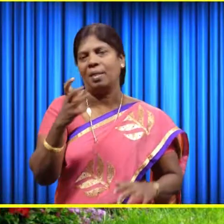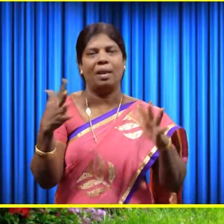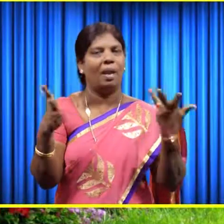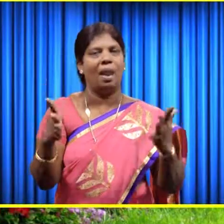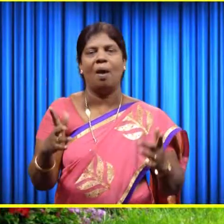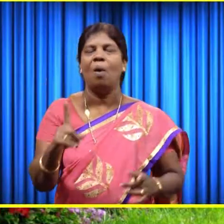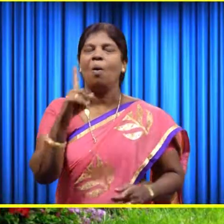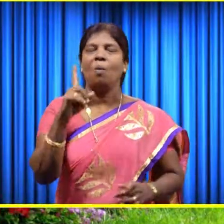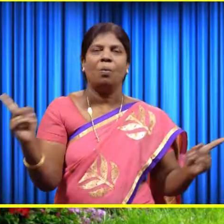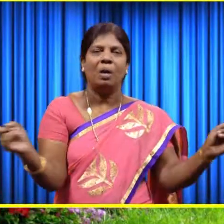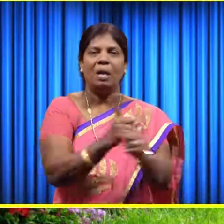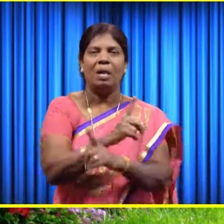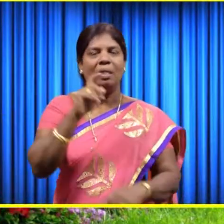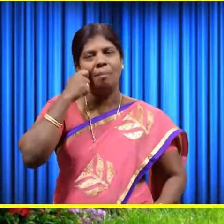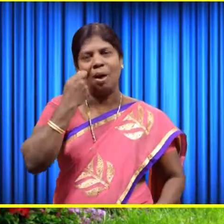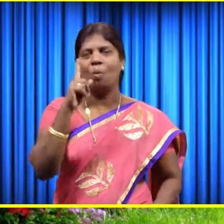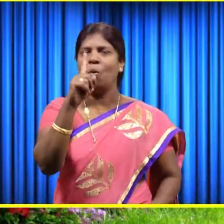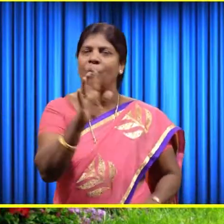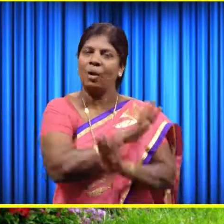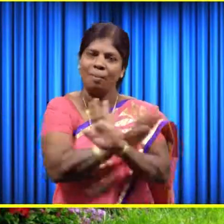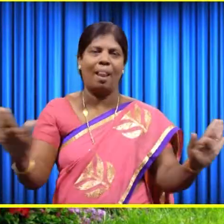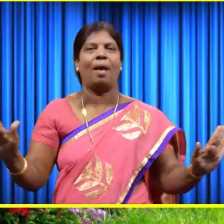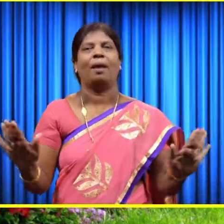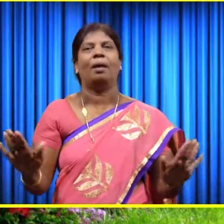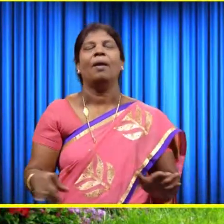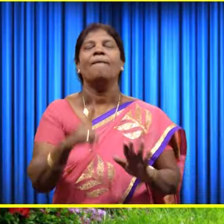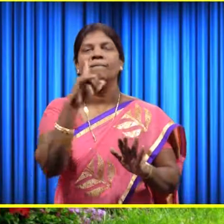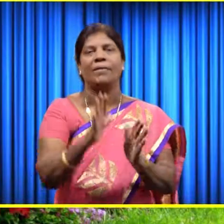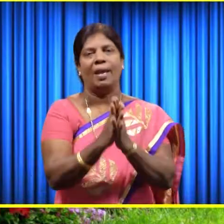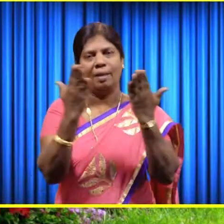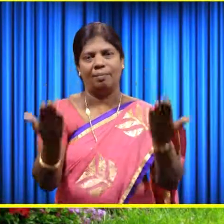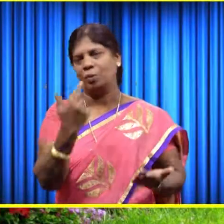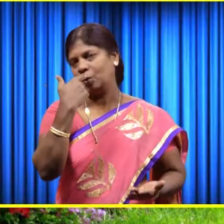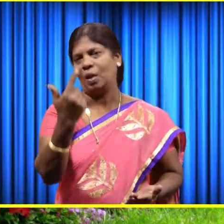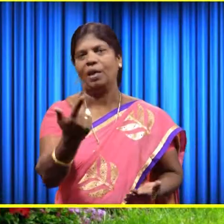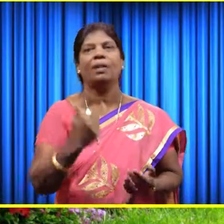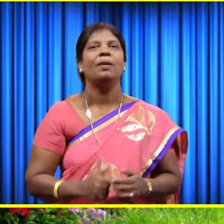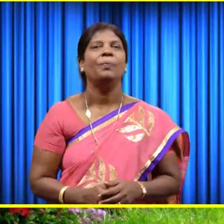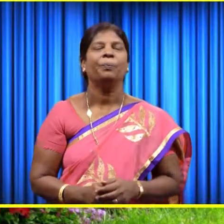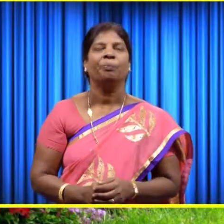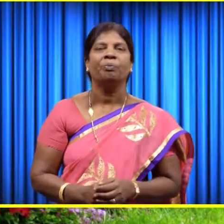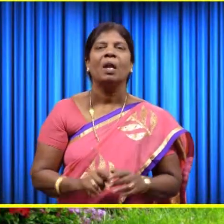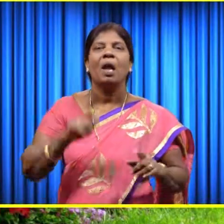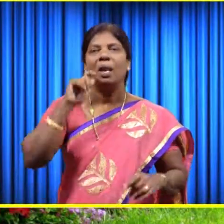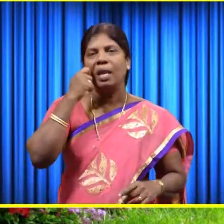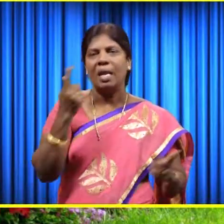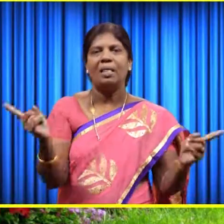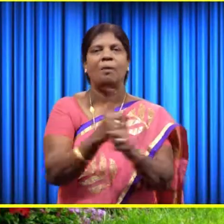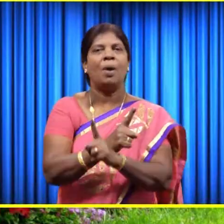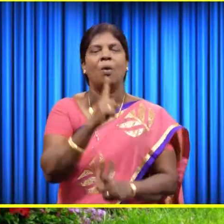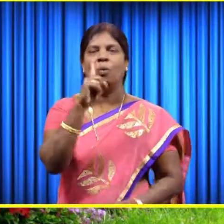உலகத்திலே நீதிமான் ஒருவனுமே கிடையாது. எனவேதான் திருமறை சொல்லுகிறது வேதத்திலே,